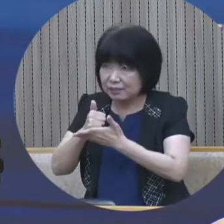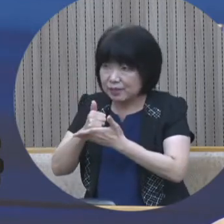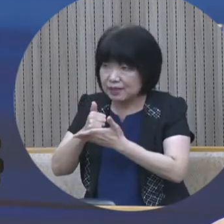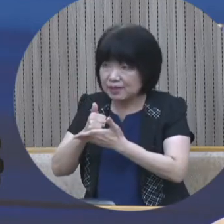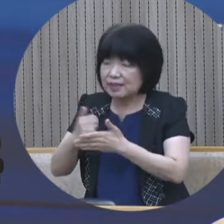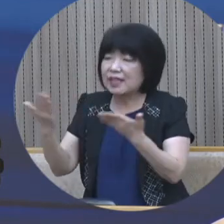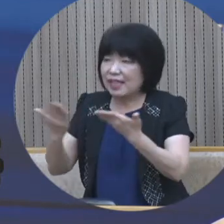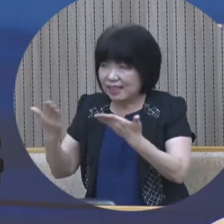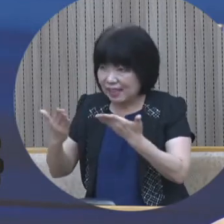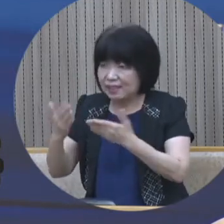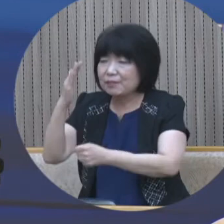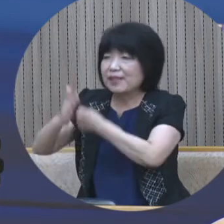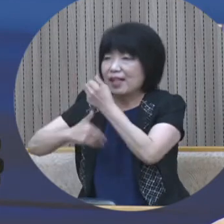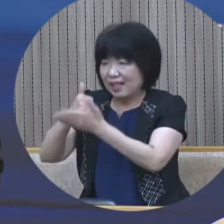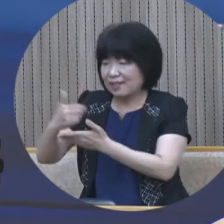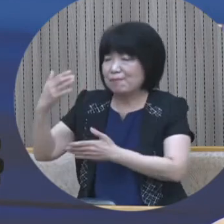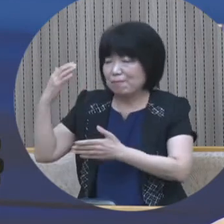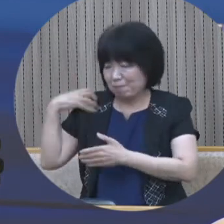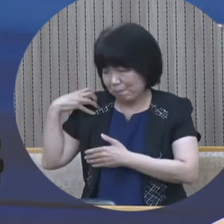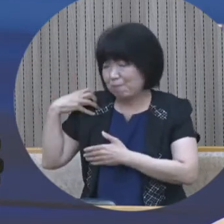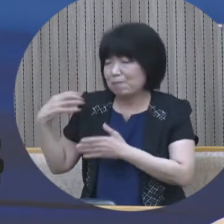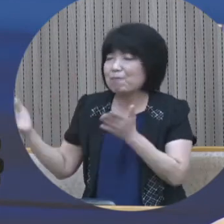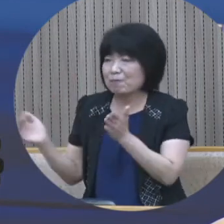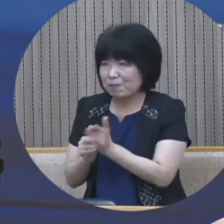하나님의 일은 하나님이 하신다는 거예요.